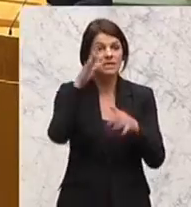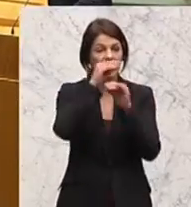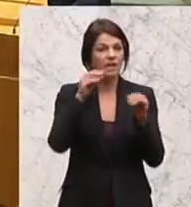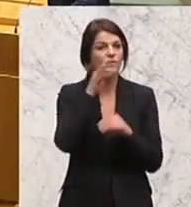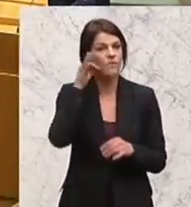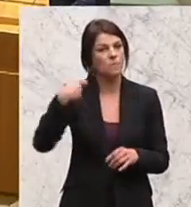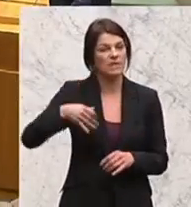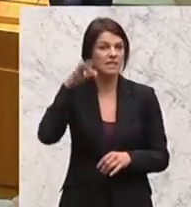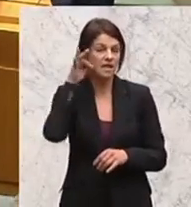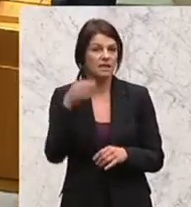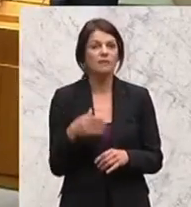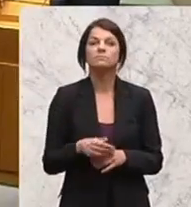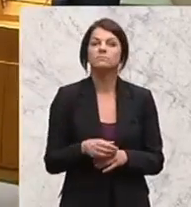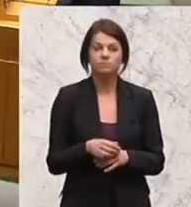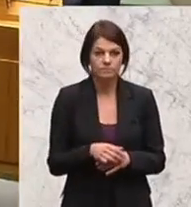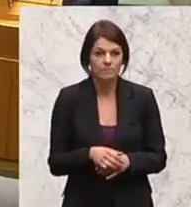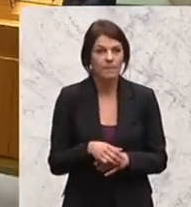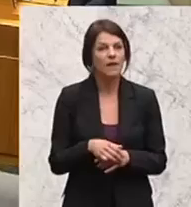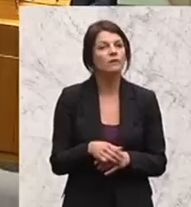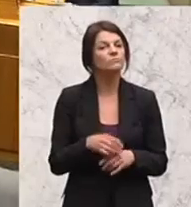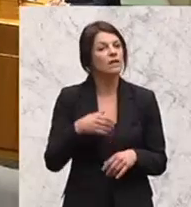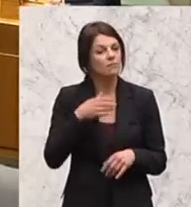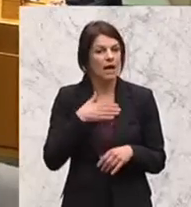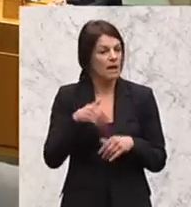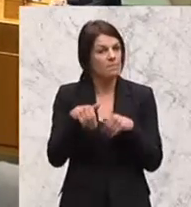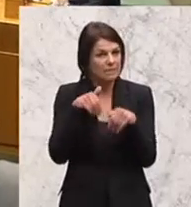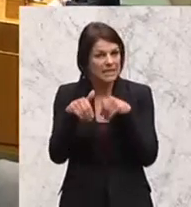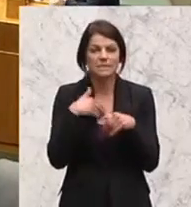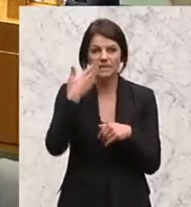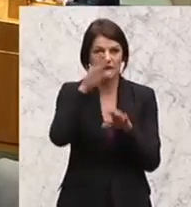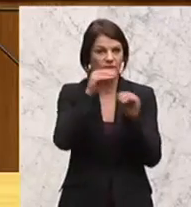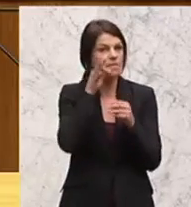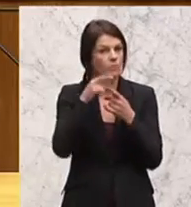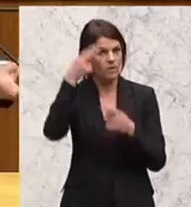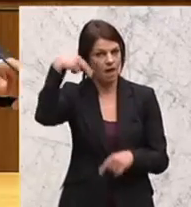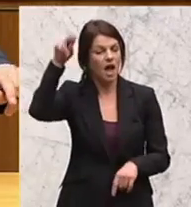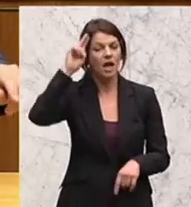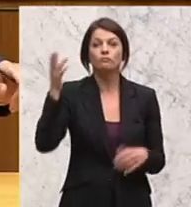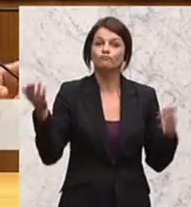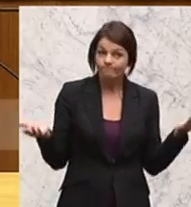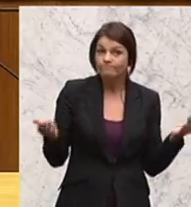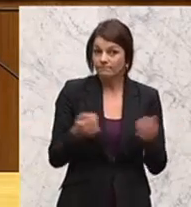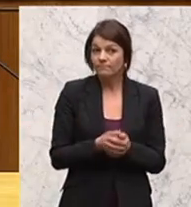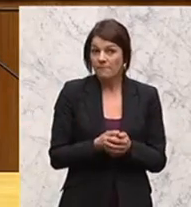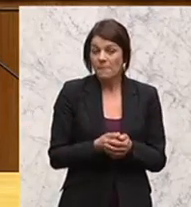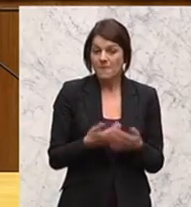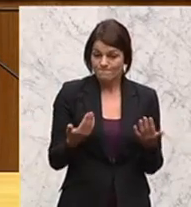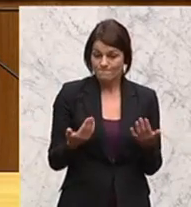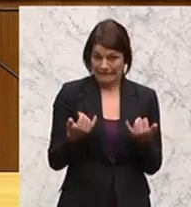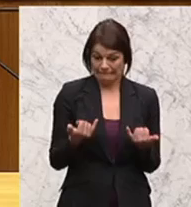Sehr geehrte Frau Präsidentin, meine Herren Minister, meine sehr geehrten Damen und Herren. Ja, das